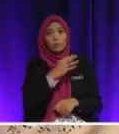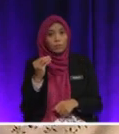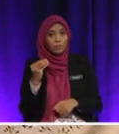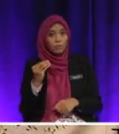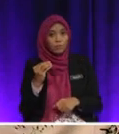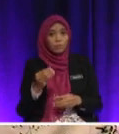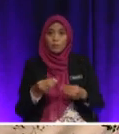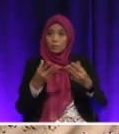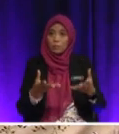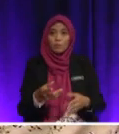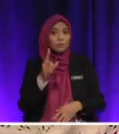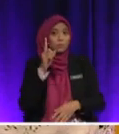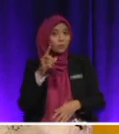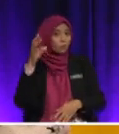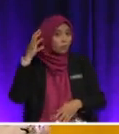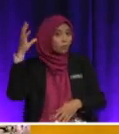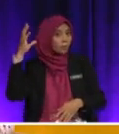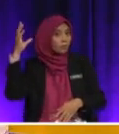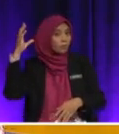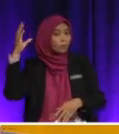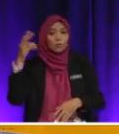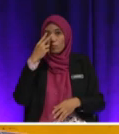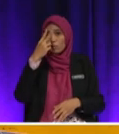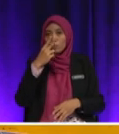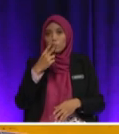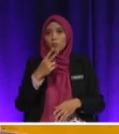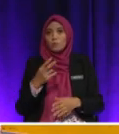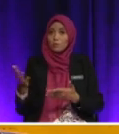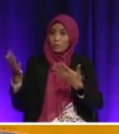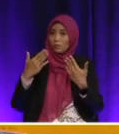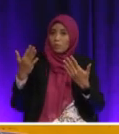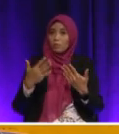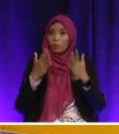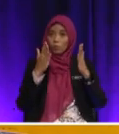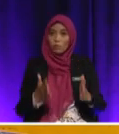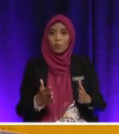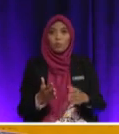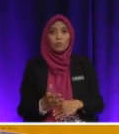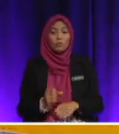itu pidato untuk mengajak orang ramai menyokong bagi anda